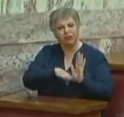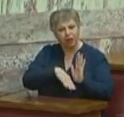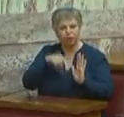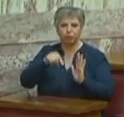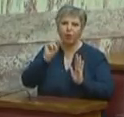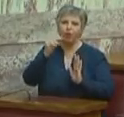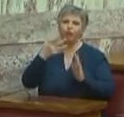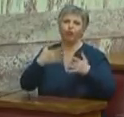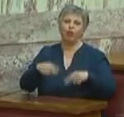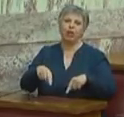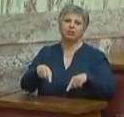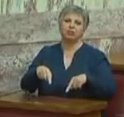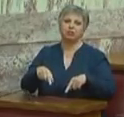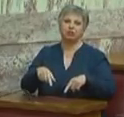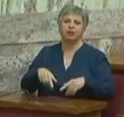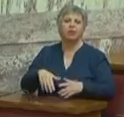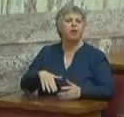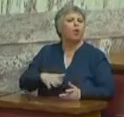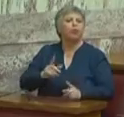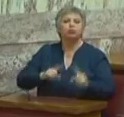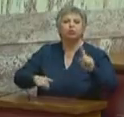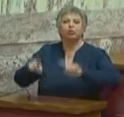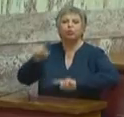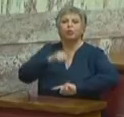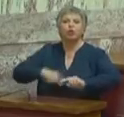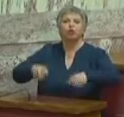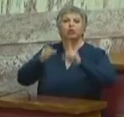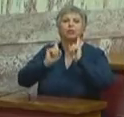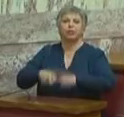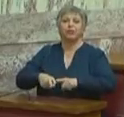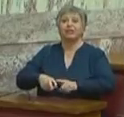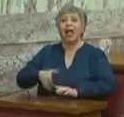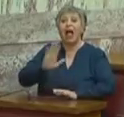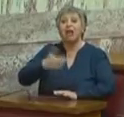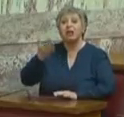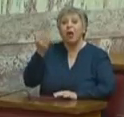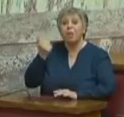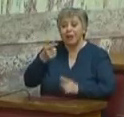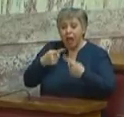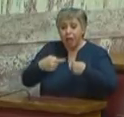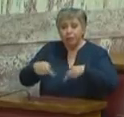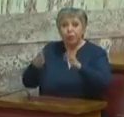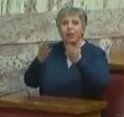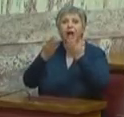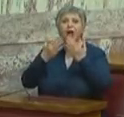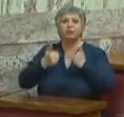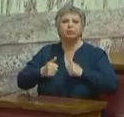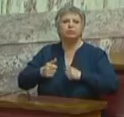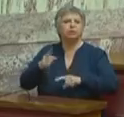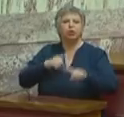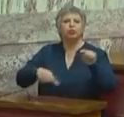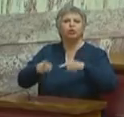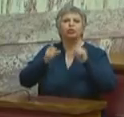Ποιος αλήθεια θα αποφάσιζε εάν δεν είχε συσταθεί η Προανακριτική Επιτροπή για το θέμα